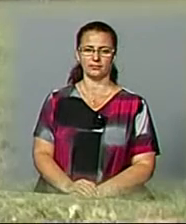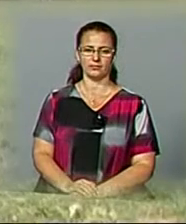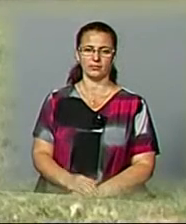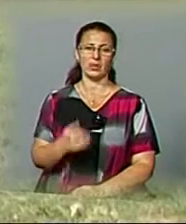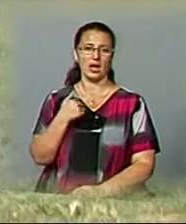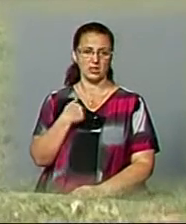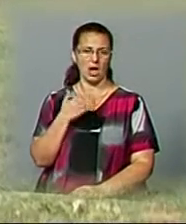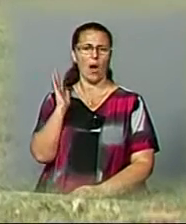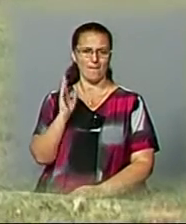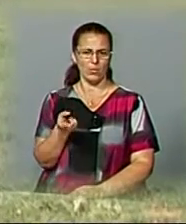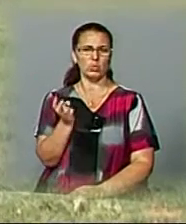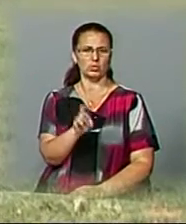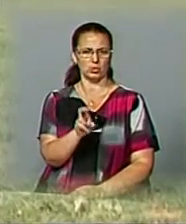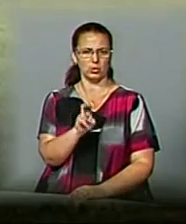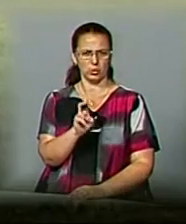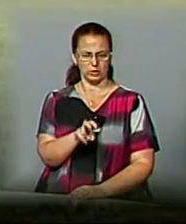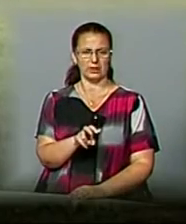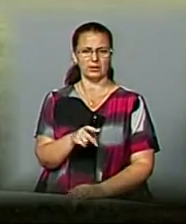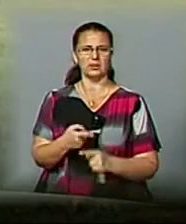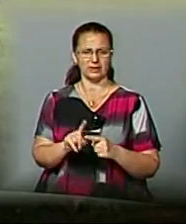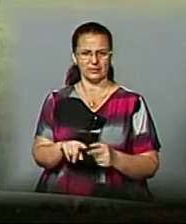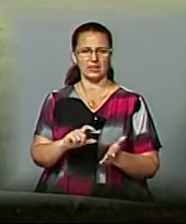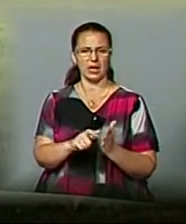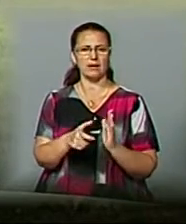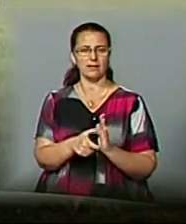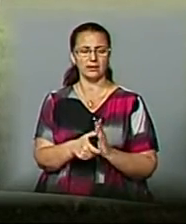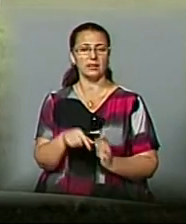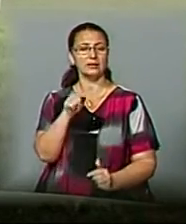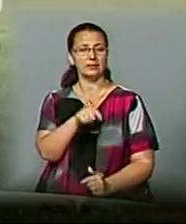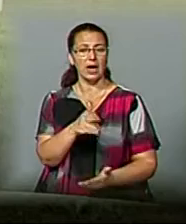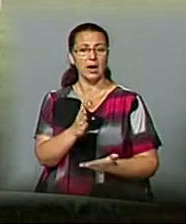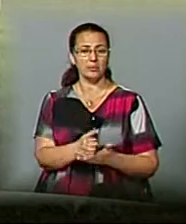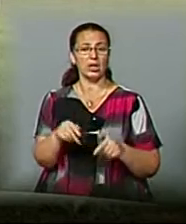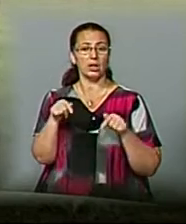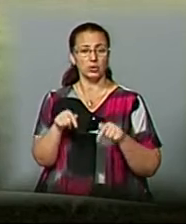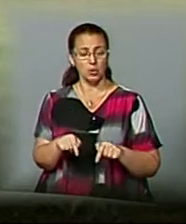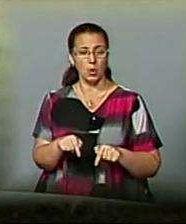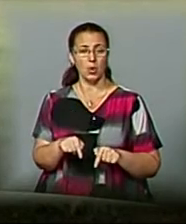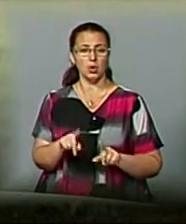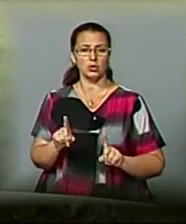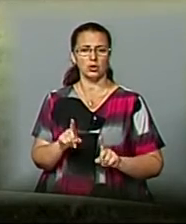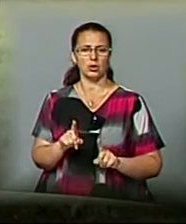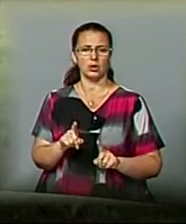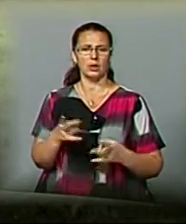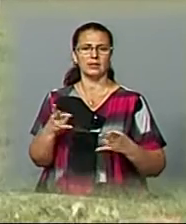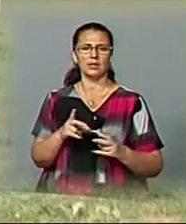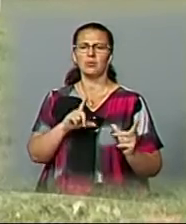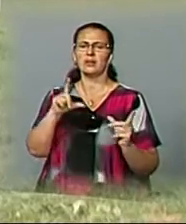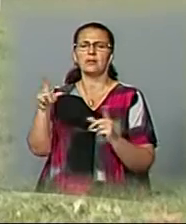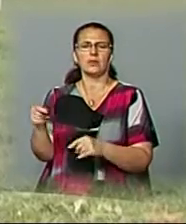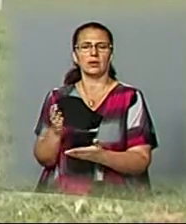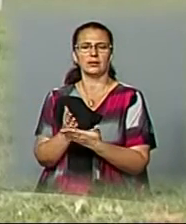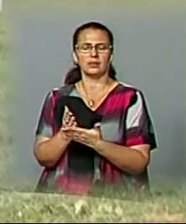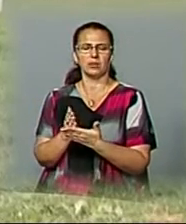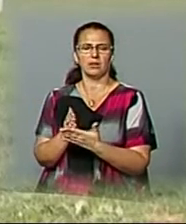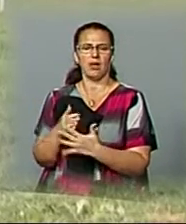Я буду туди ходити і любити цей клас, бо там є того, що то треба їхати там, наприклад, на фронт, щоб